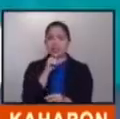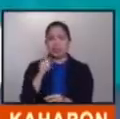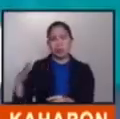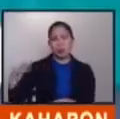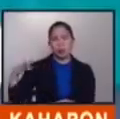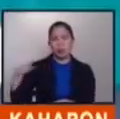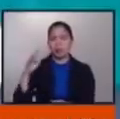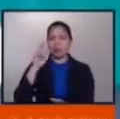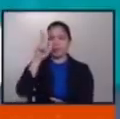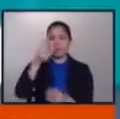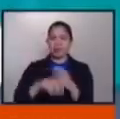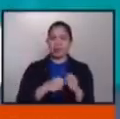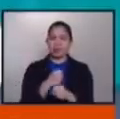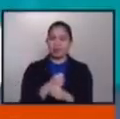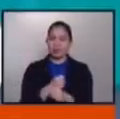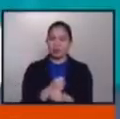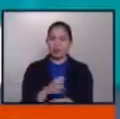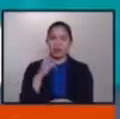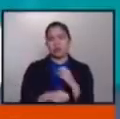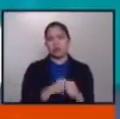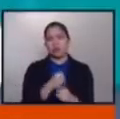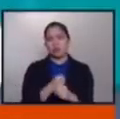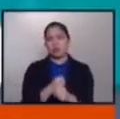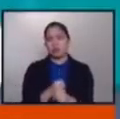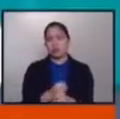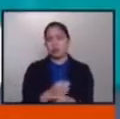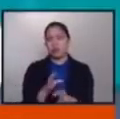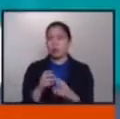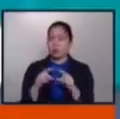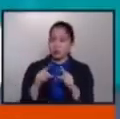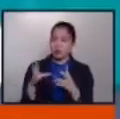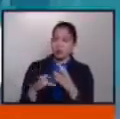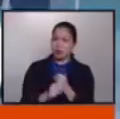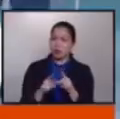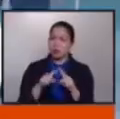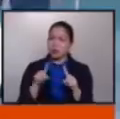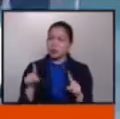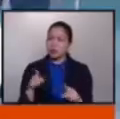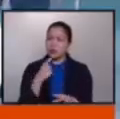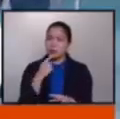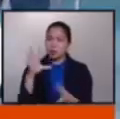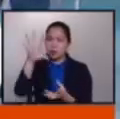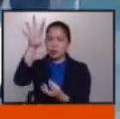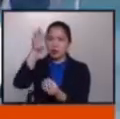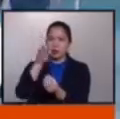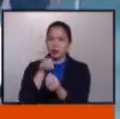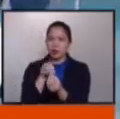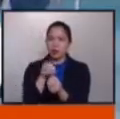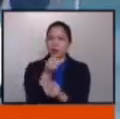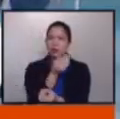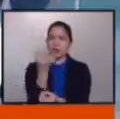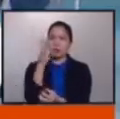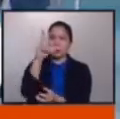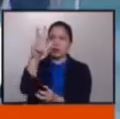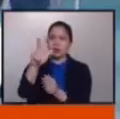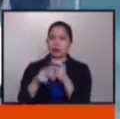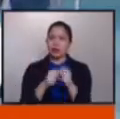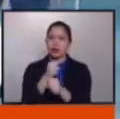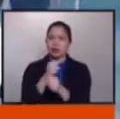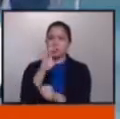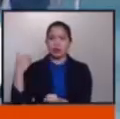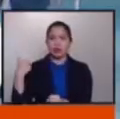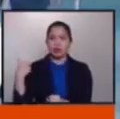palumampas ng 3 years kasi masisingil nyo 3 years lang. At least may masisingil ka 3 years. So, ikwenta nyo na po yung 3 years nyong OT na